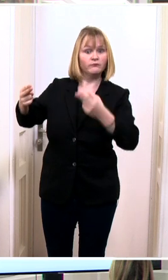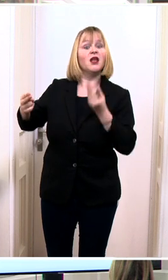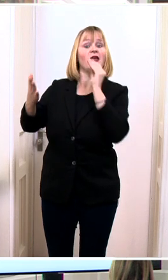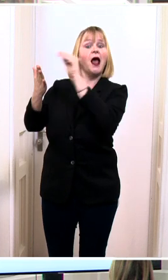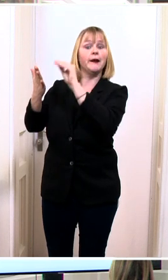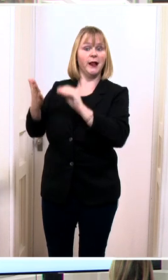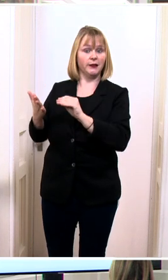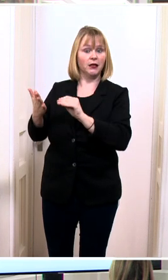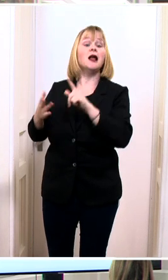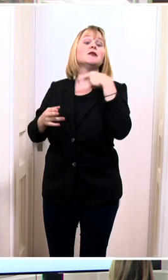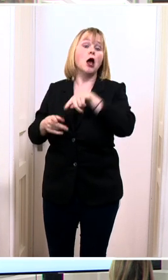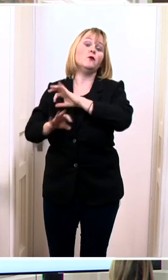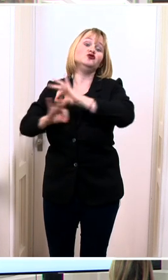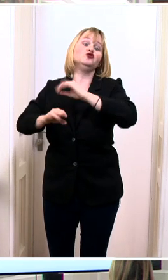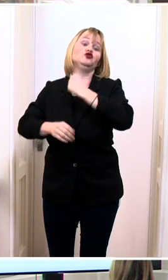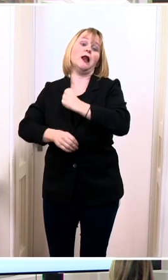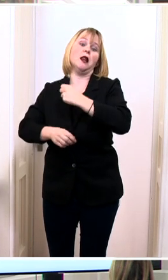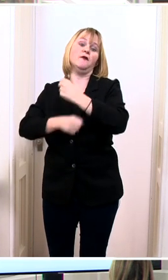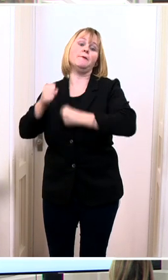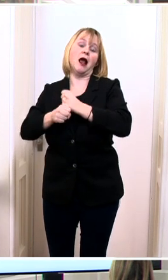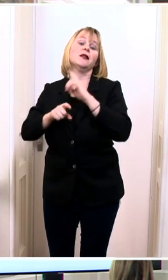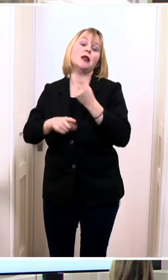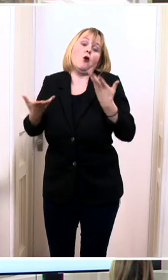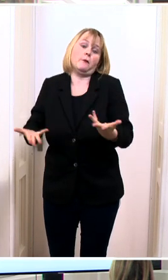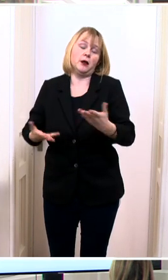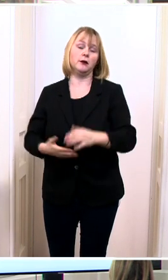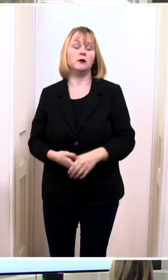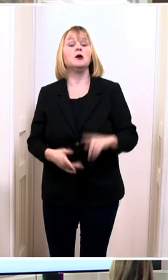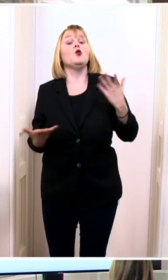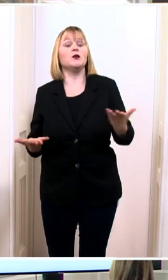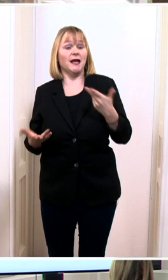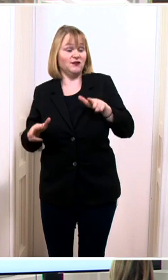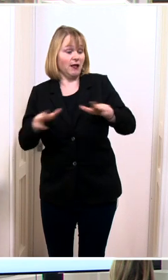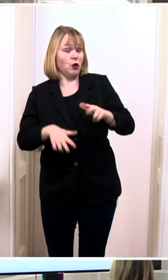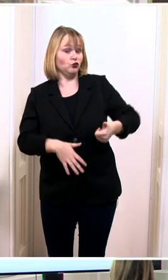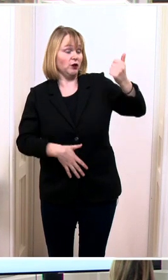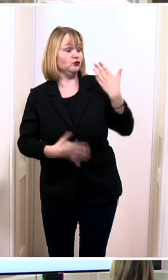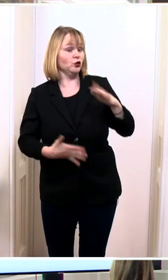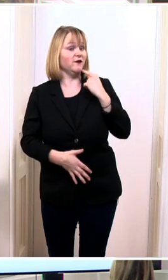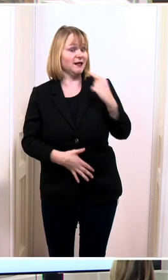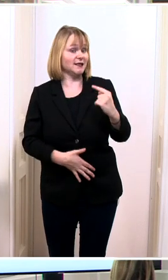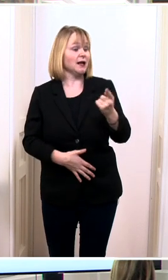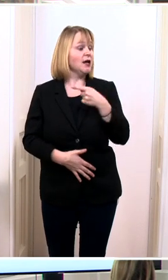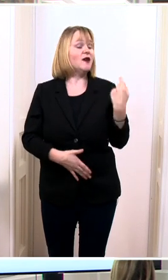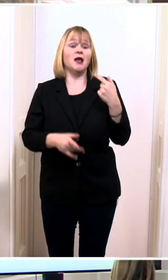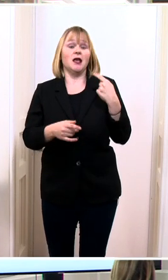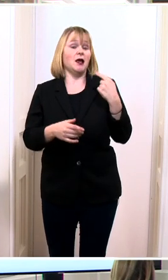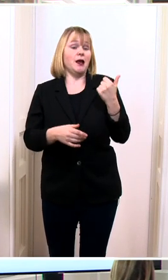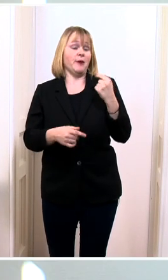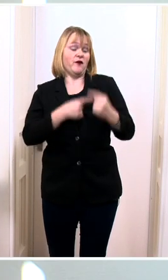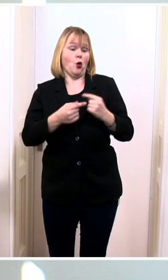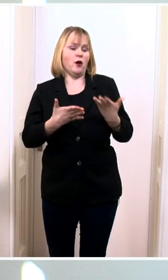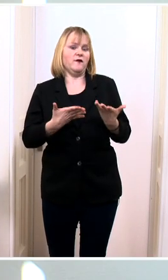einfach am effizientesten. Nun, der Regierungschef hat es gesagt, wir sind immer noch in einer Phase, wo wir